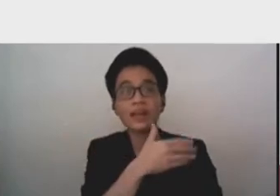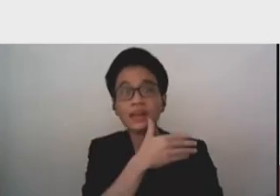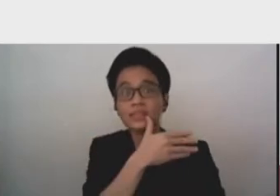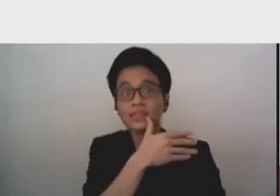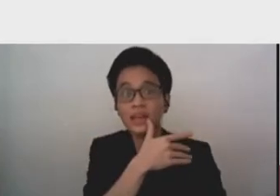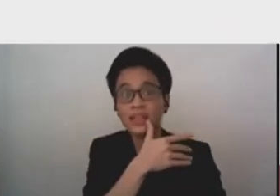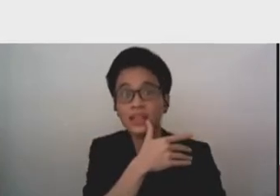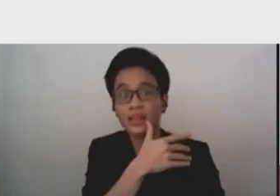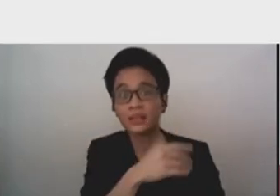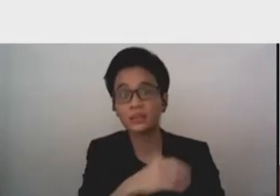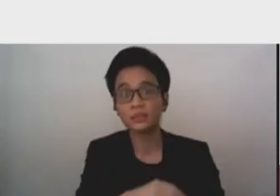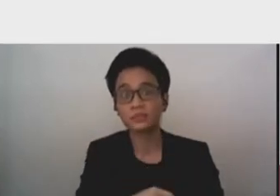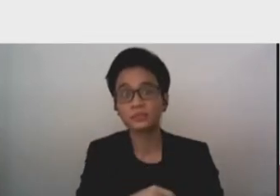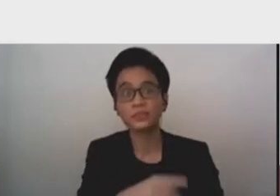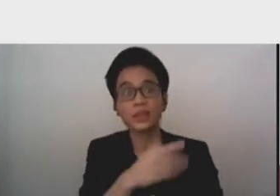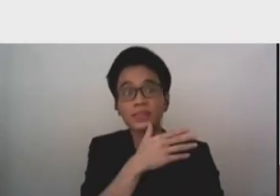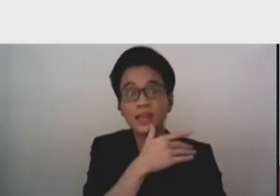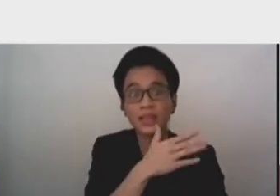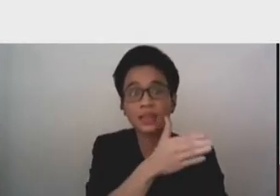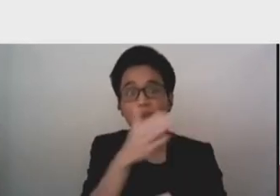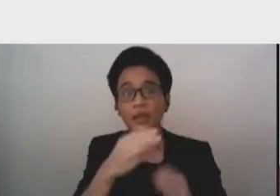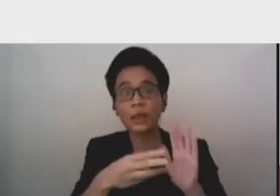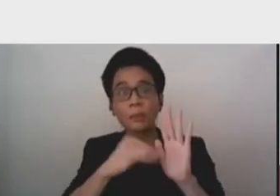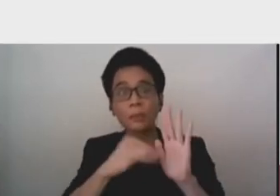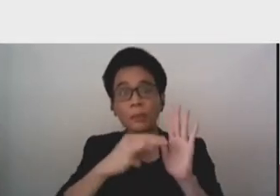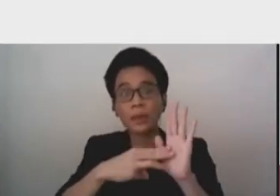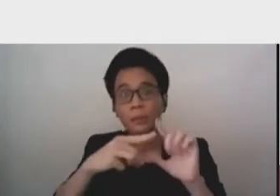dan juga Bu Ningrum, berarti